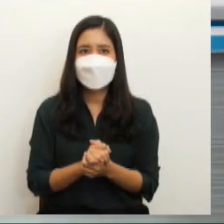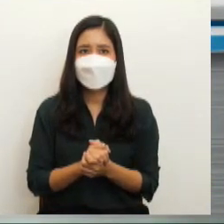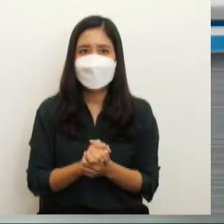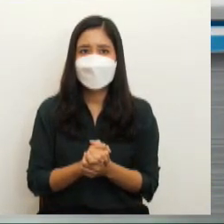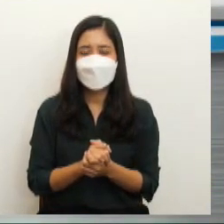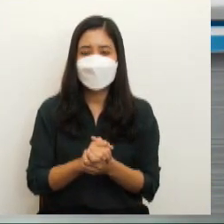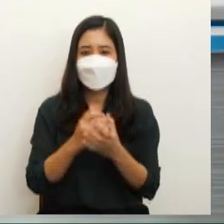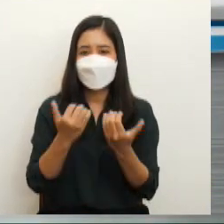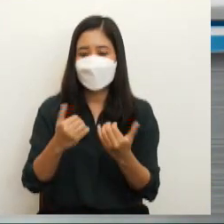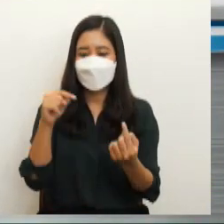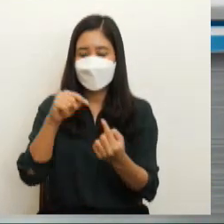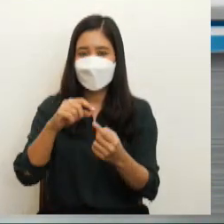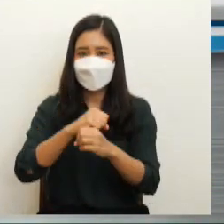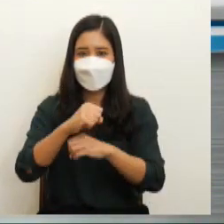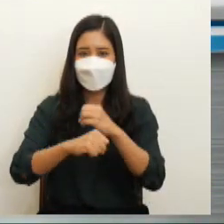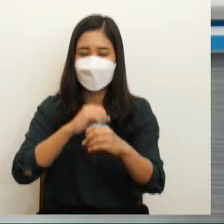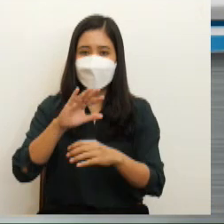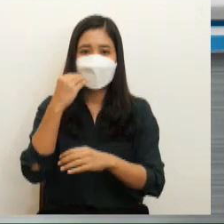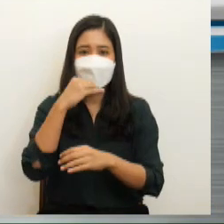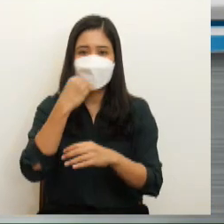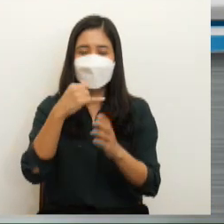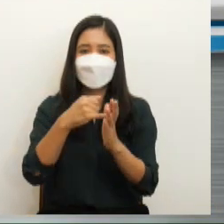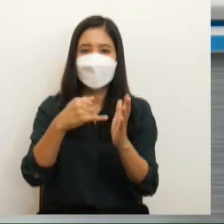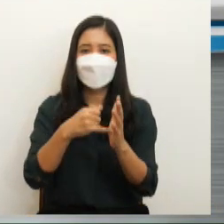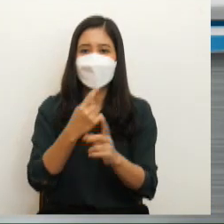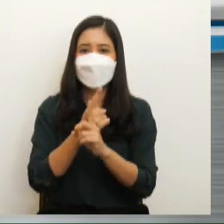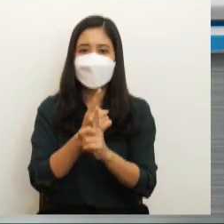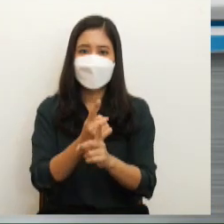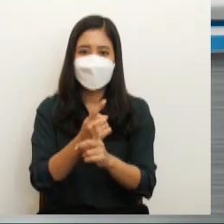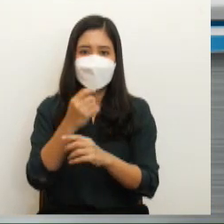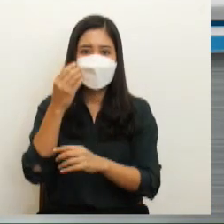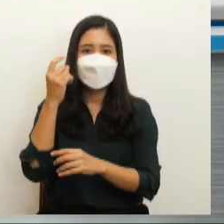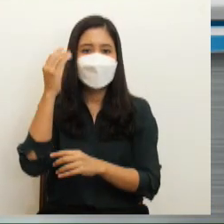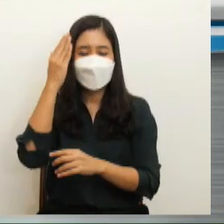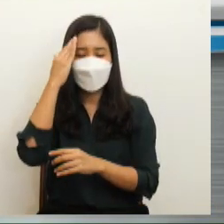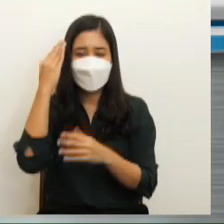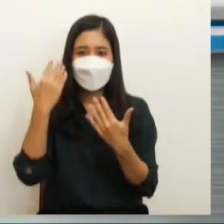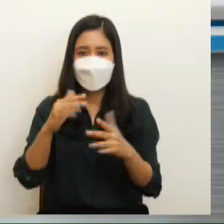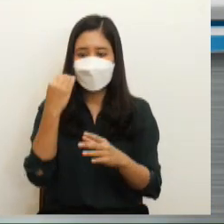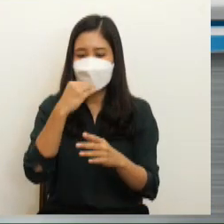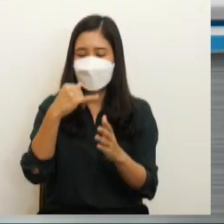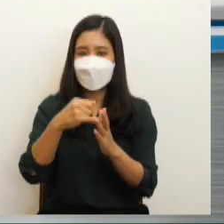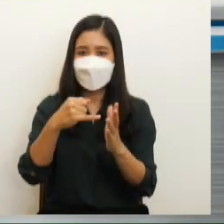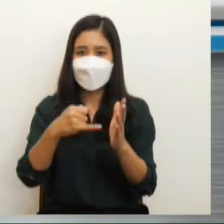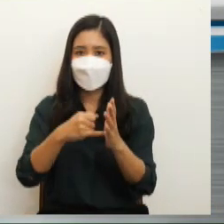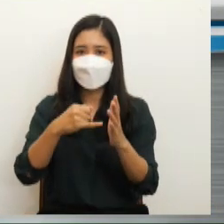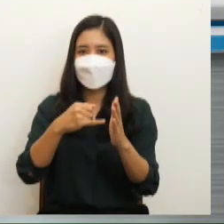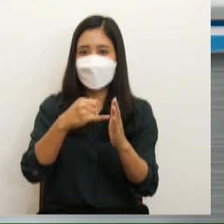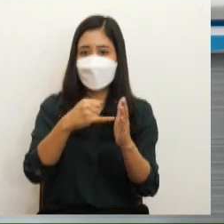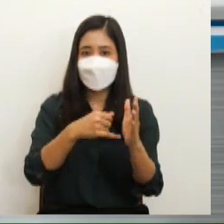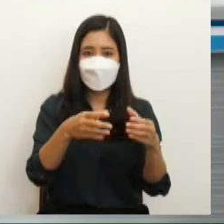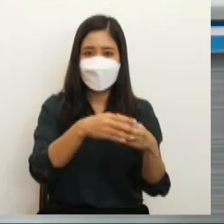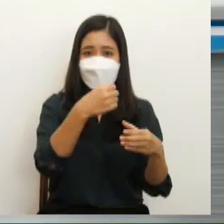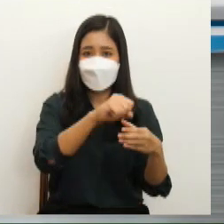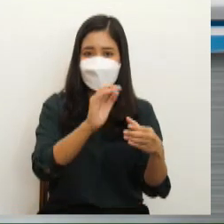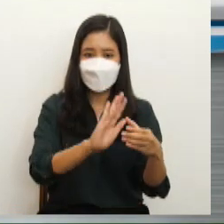ฏิบัติของทุกๆจังหวัดนะคะอย่างชัดเจนแล้วว่าถ้า10จังหวัดไม่ออนไซต์นะคะแต่สามารถ